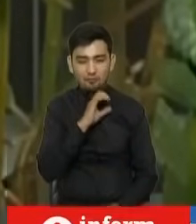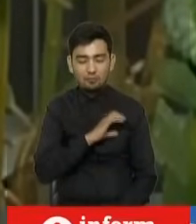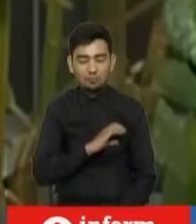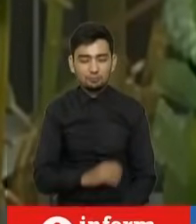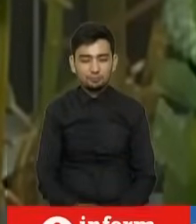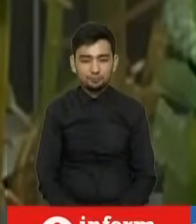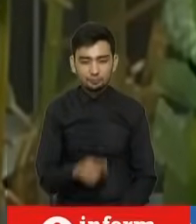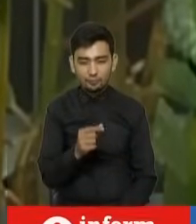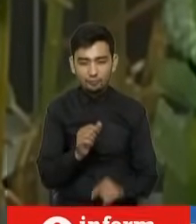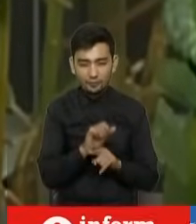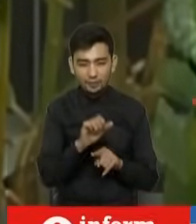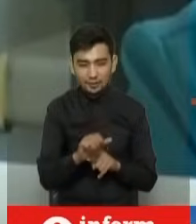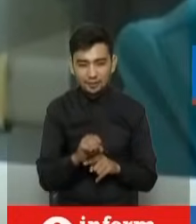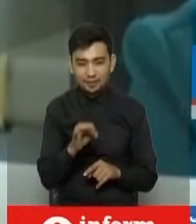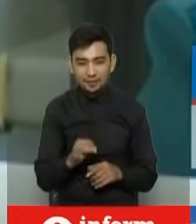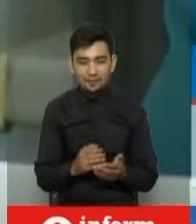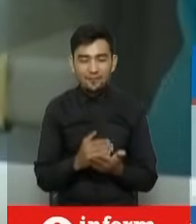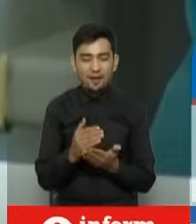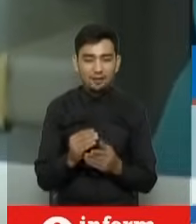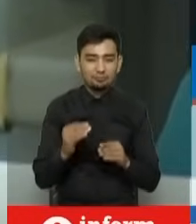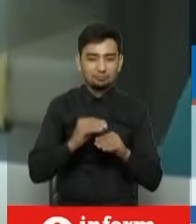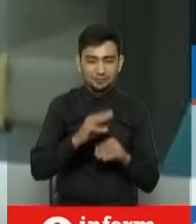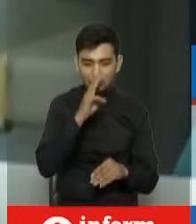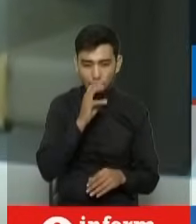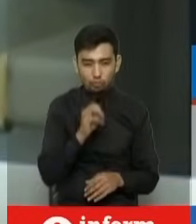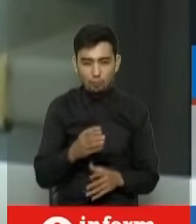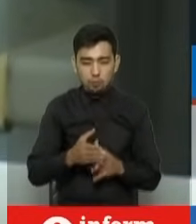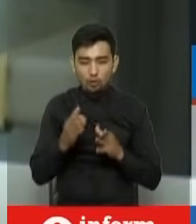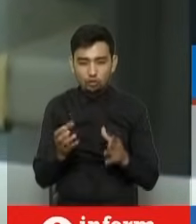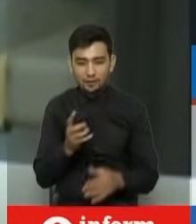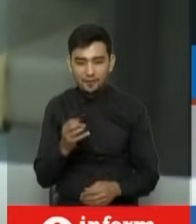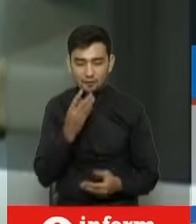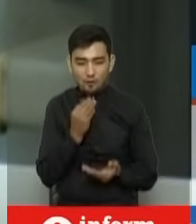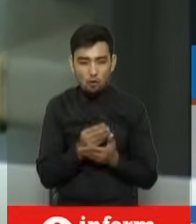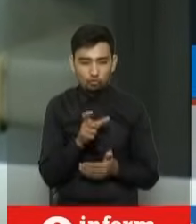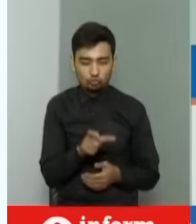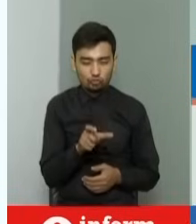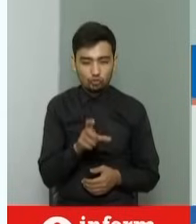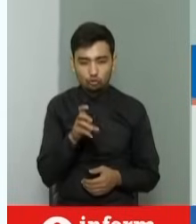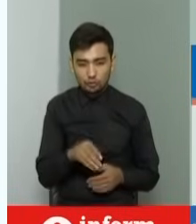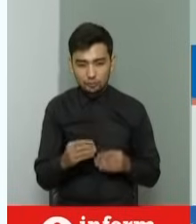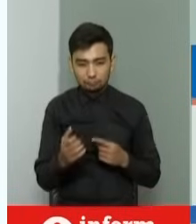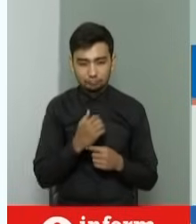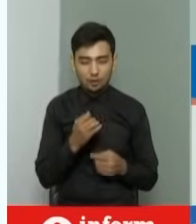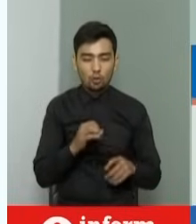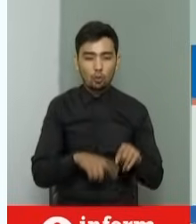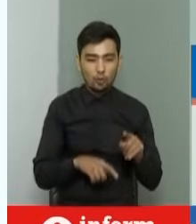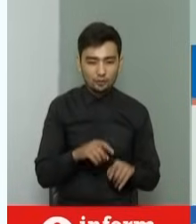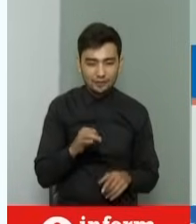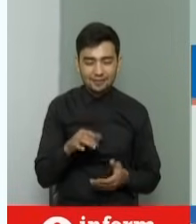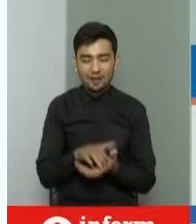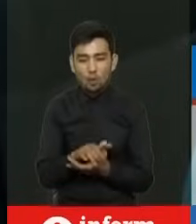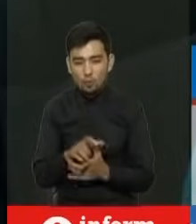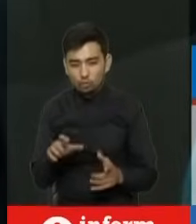Они перечисляли деньги сверх установленной заработной платы на свои карточные счета, а также счета своих родственников и